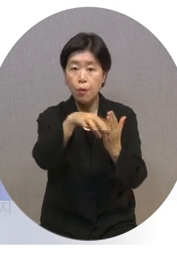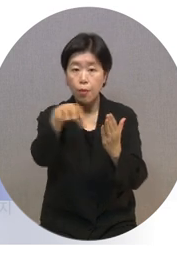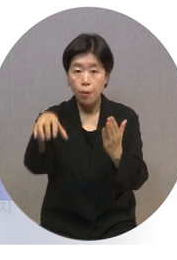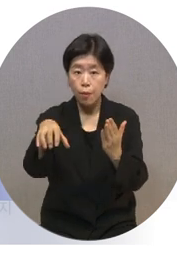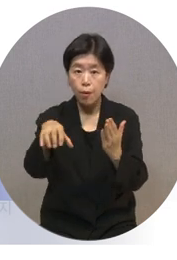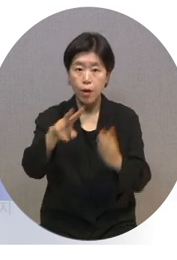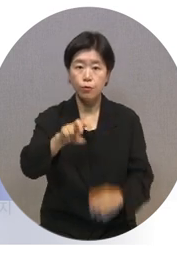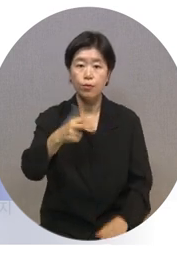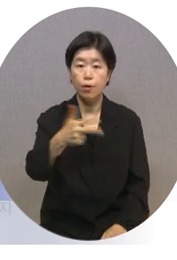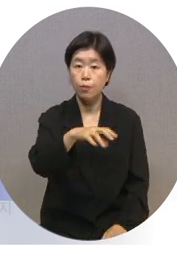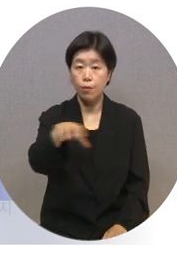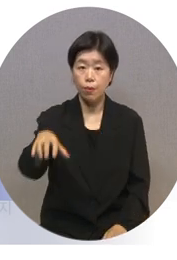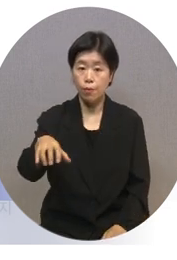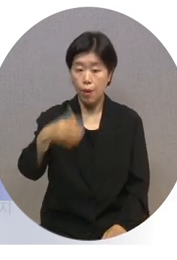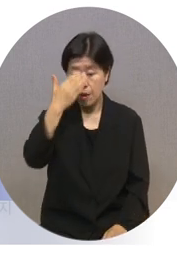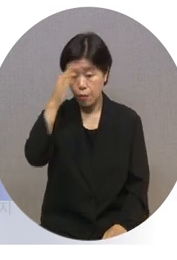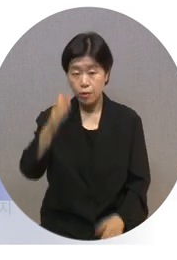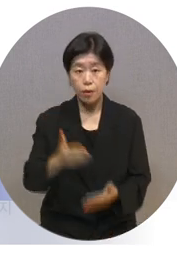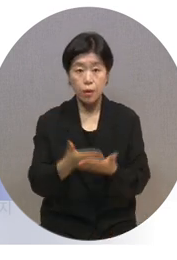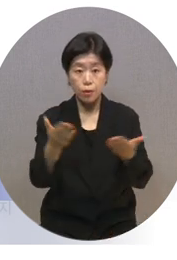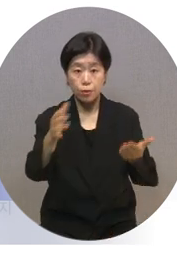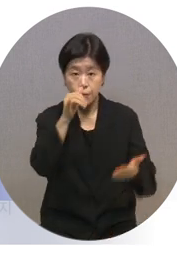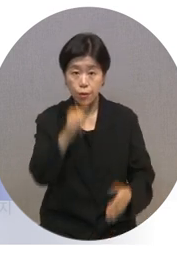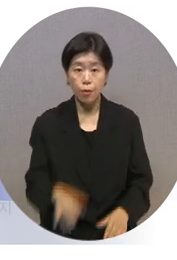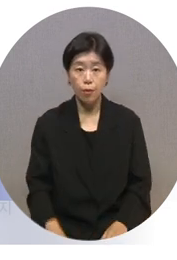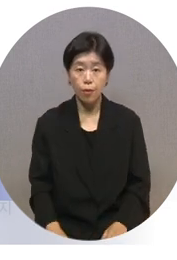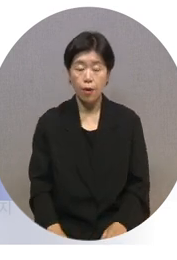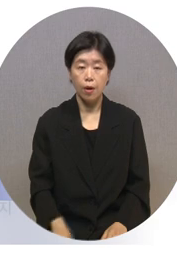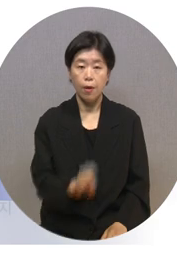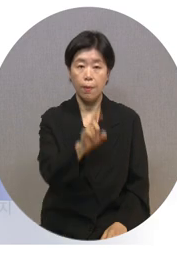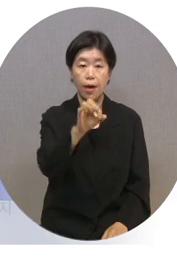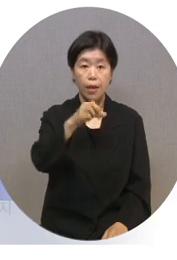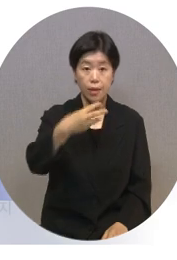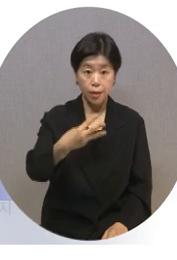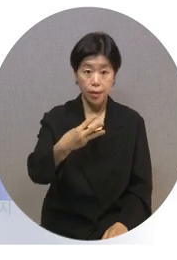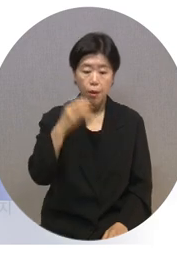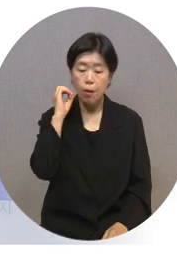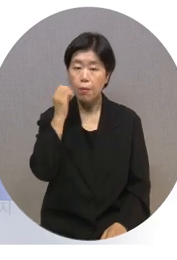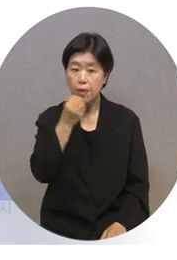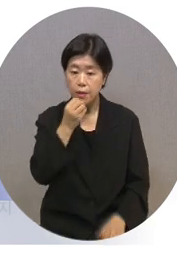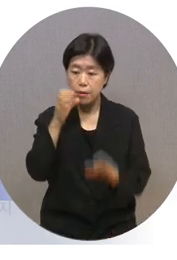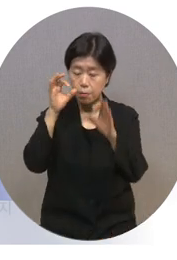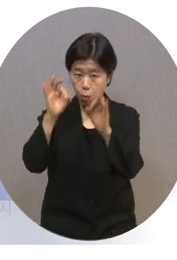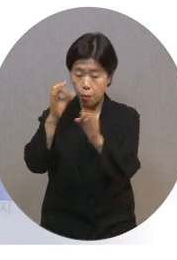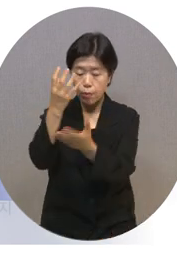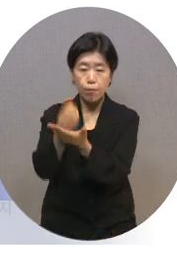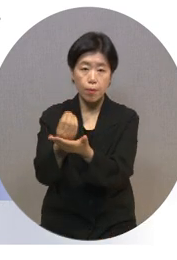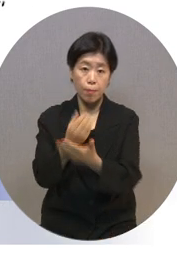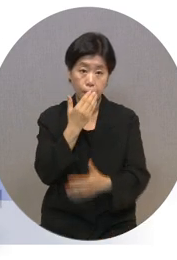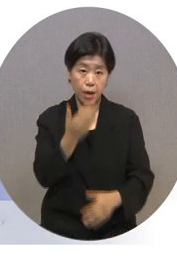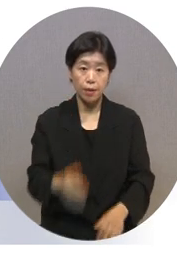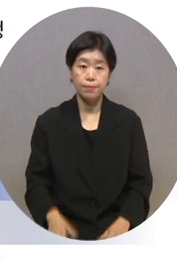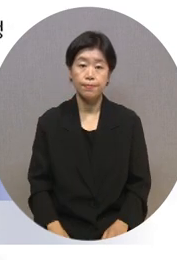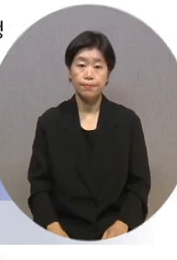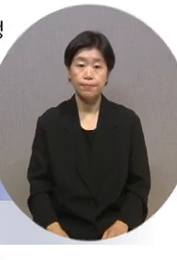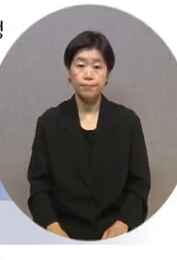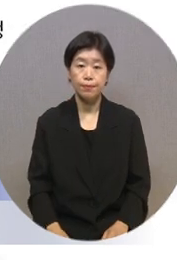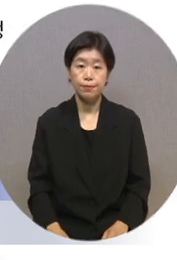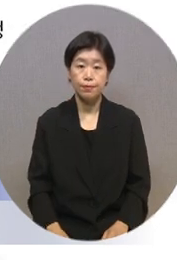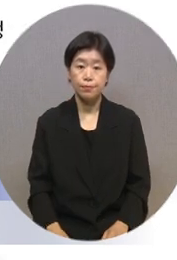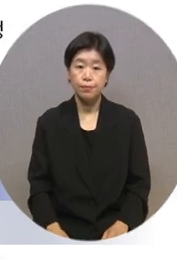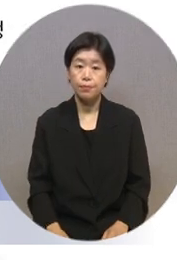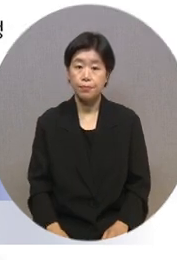배포하고 출력용 파일은 국토지리정보원 홈페이지를 통해 누구나 내려받을 수 있습니다.